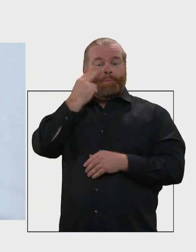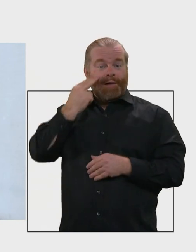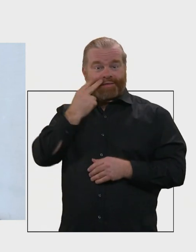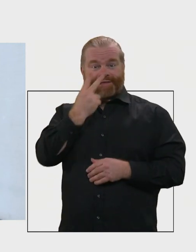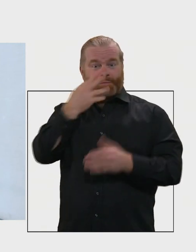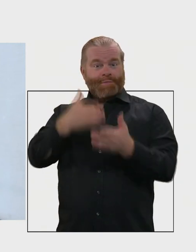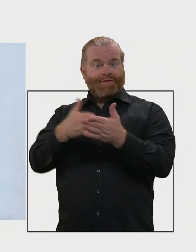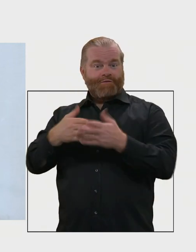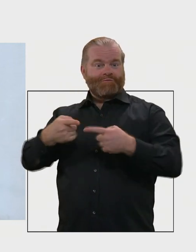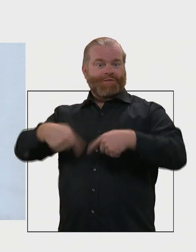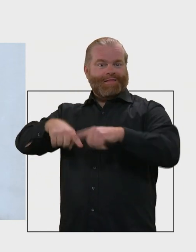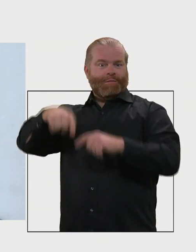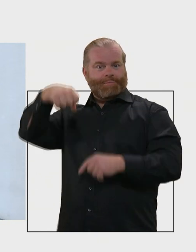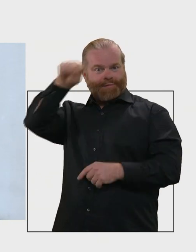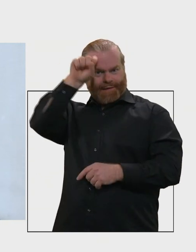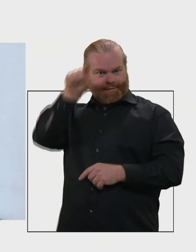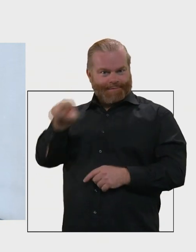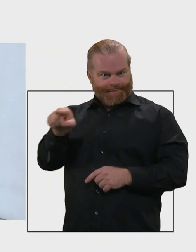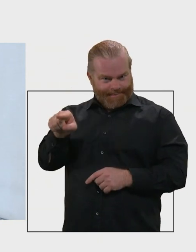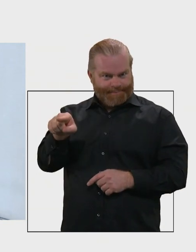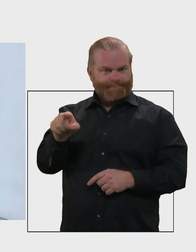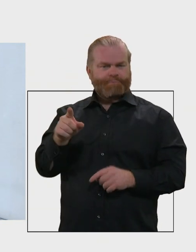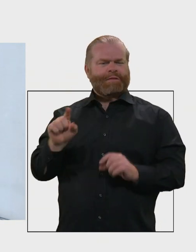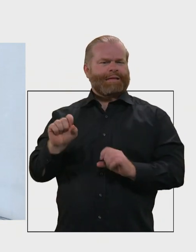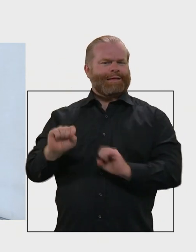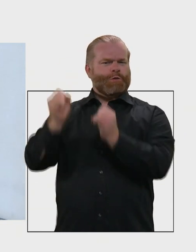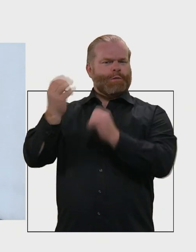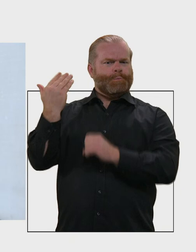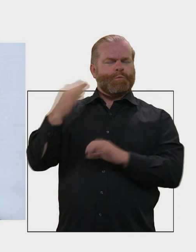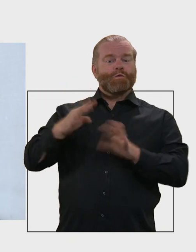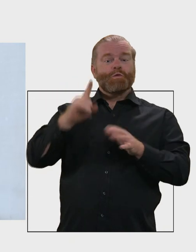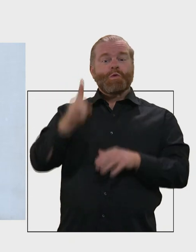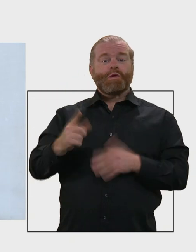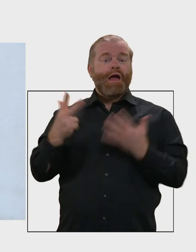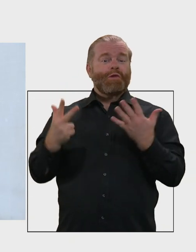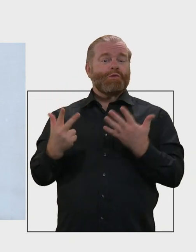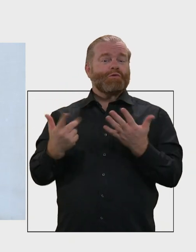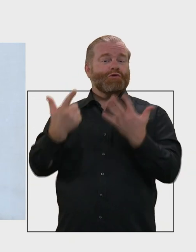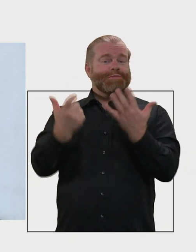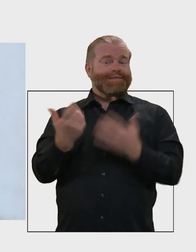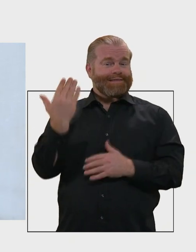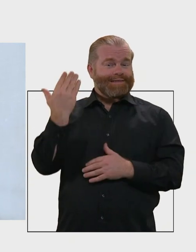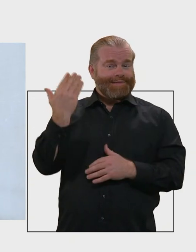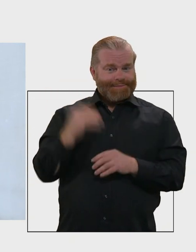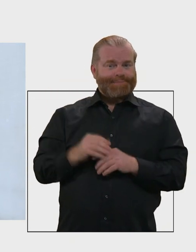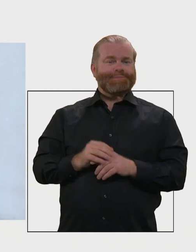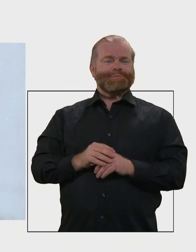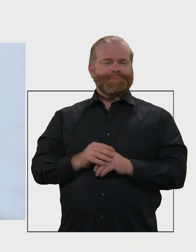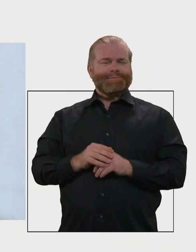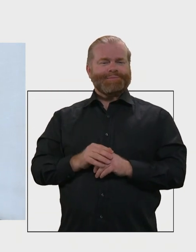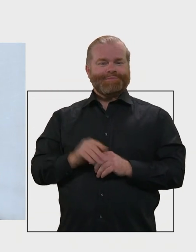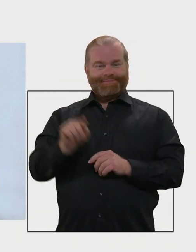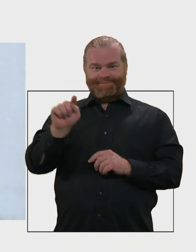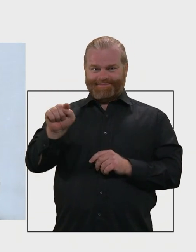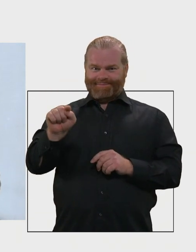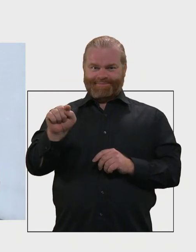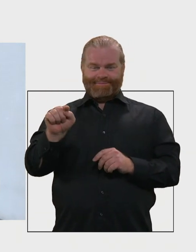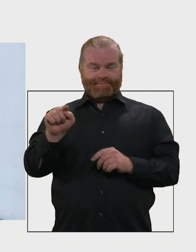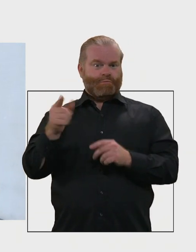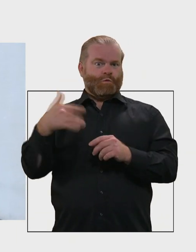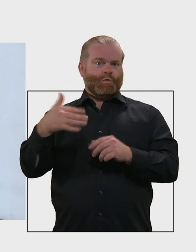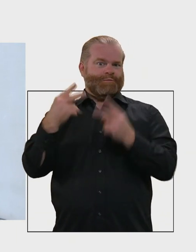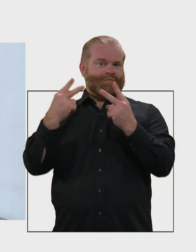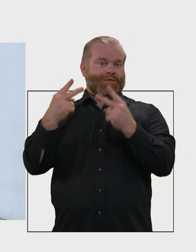e.V., insbesondere dem Arbeitskreis Kultur und Freizeit in diesem wichtigen Verein. Jetzt höre ich schon